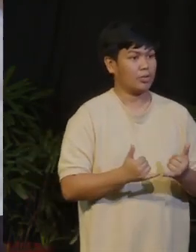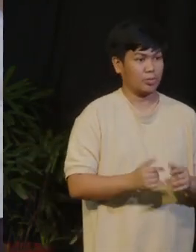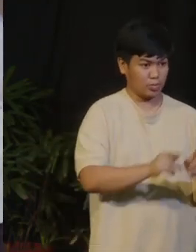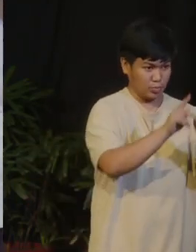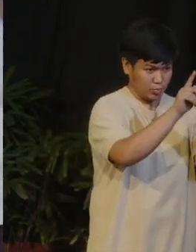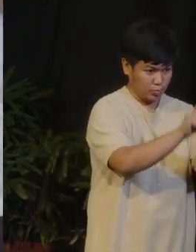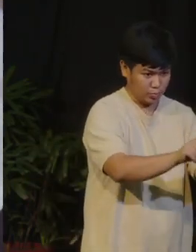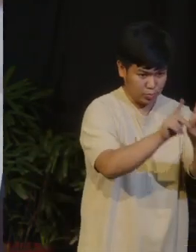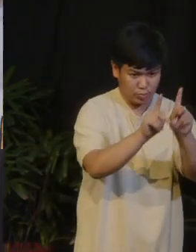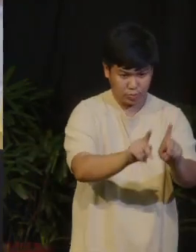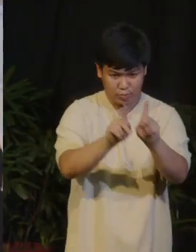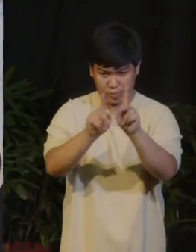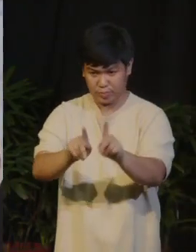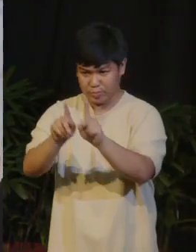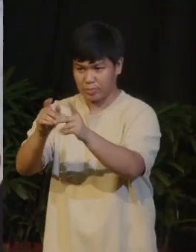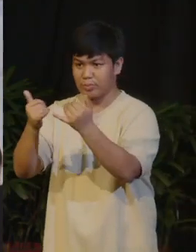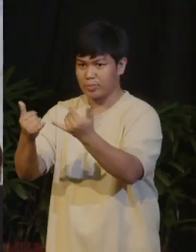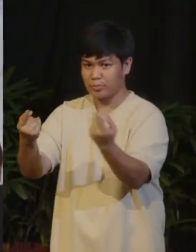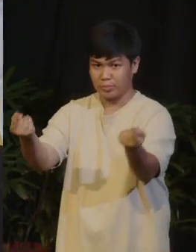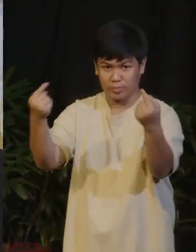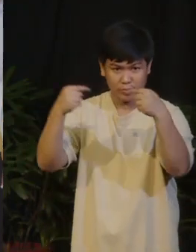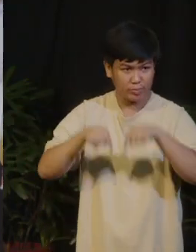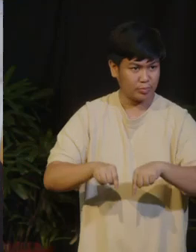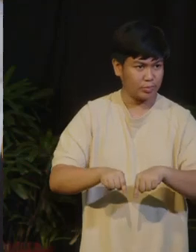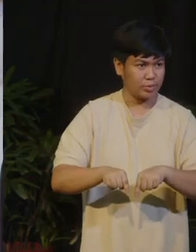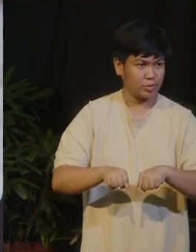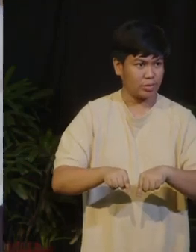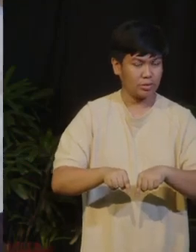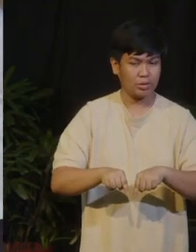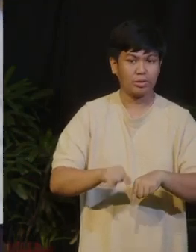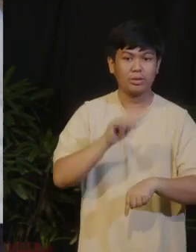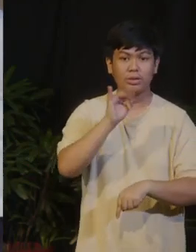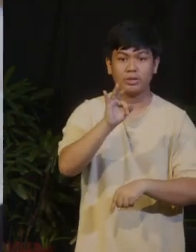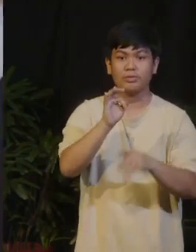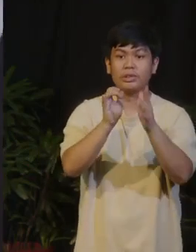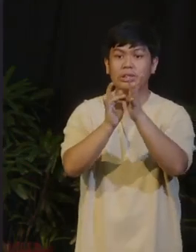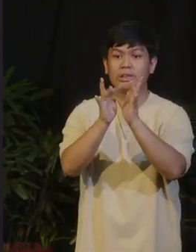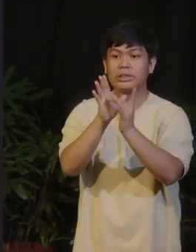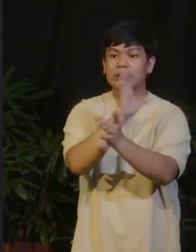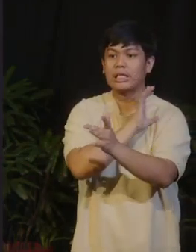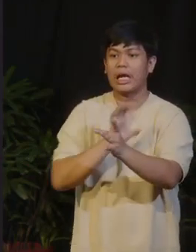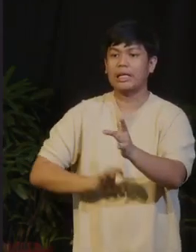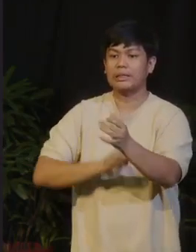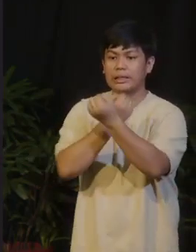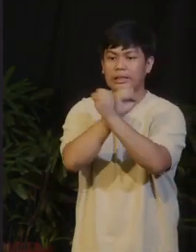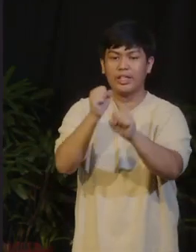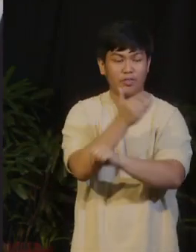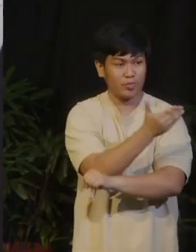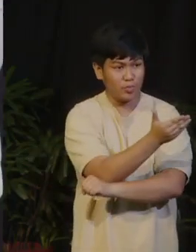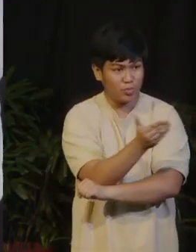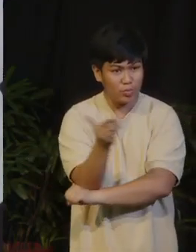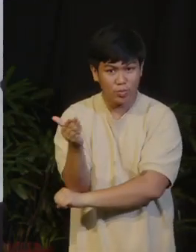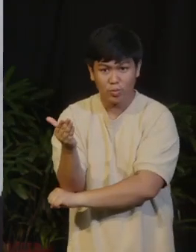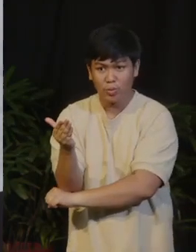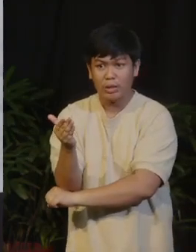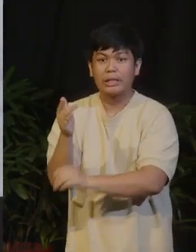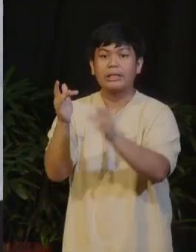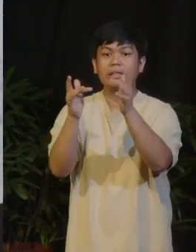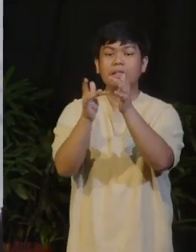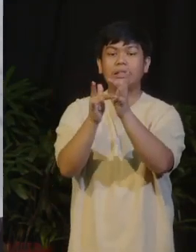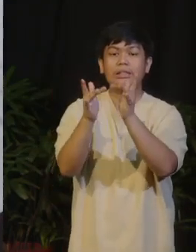isa sa atin na naririto ngayon, kung kayo ay iniligtas ni Kristo Jesus, you were saved